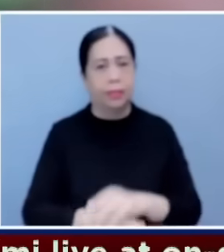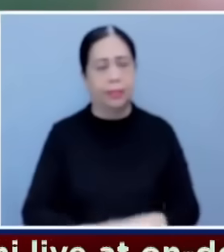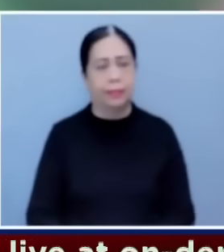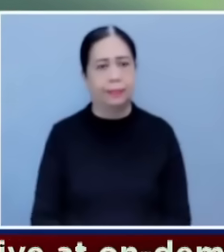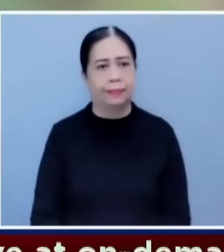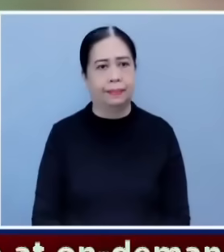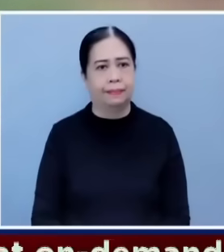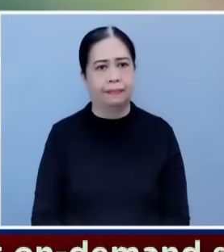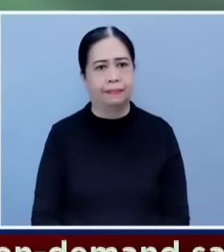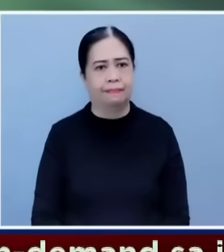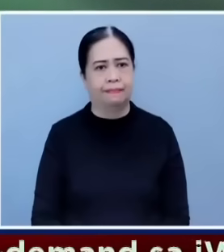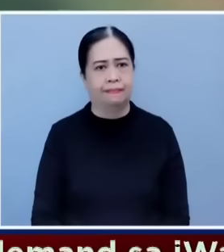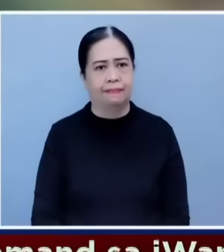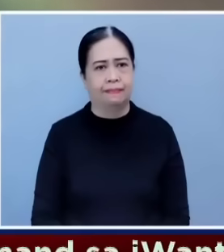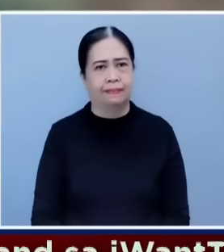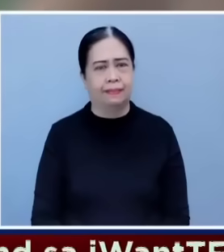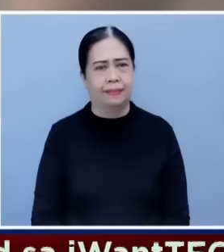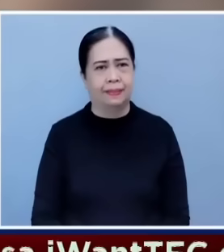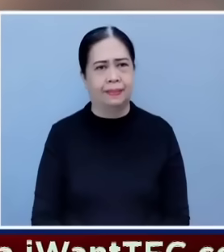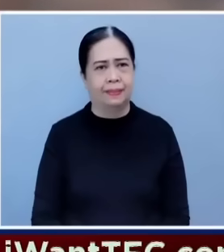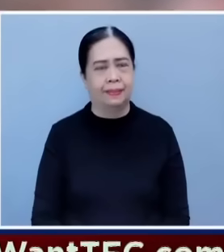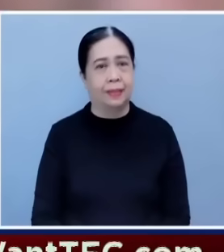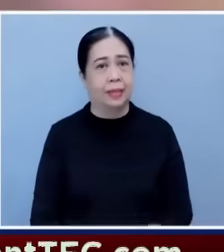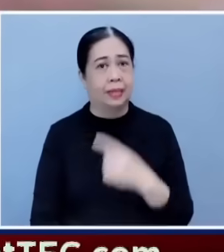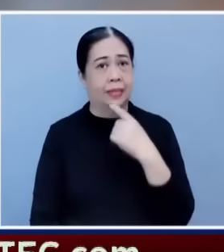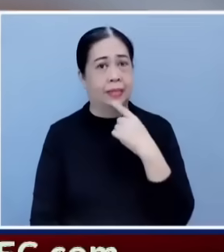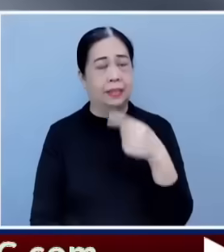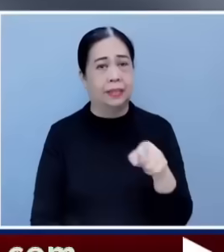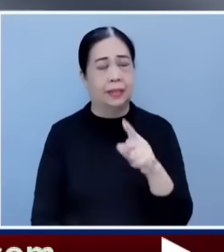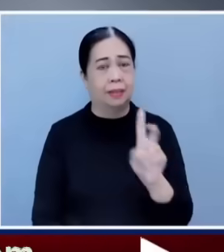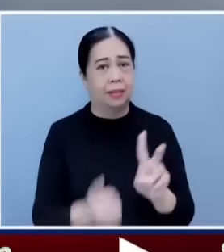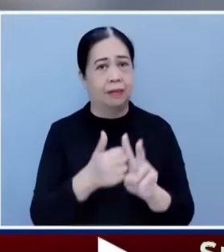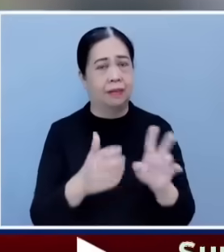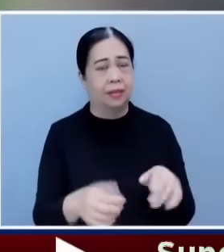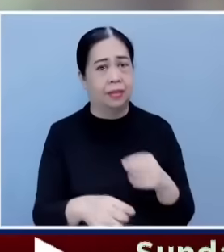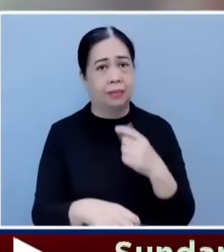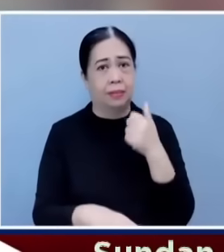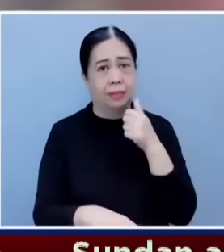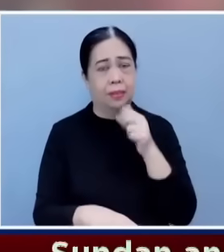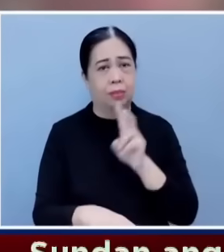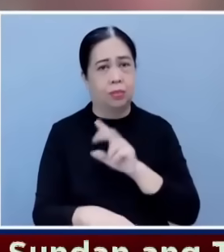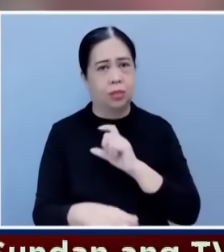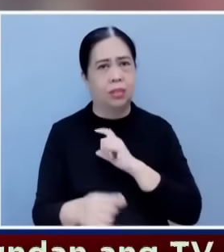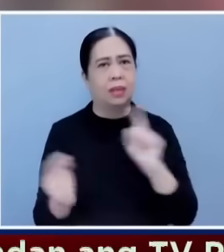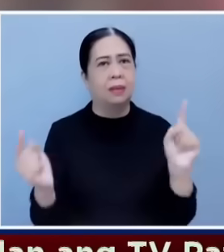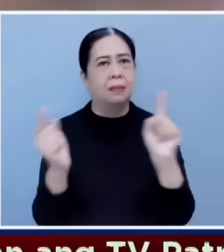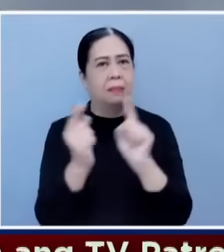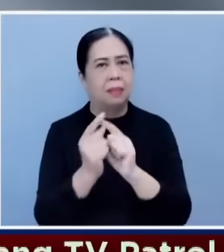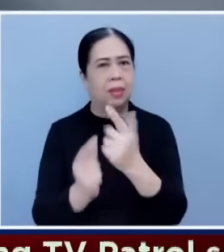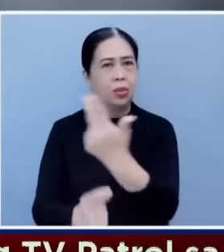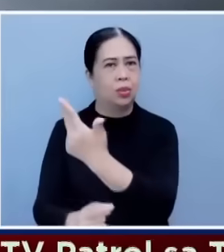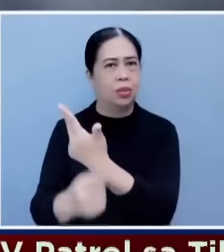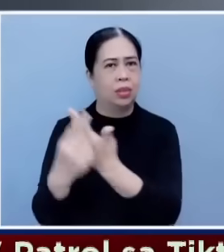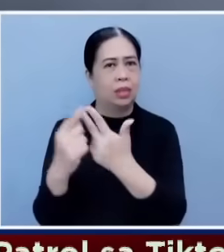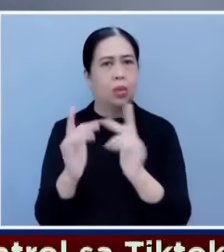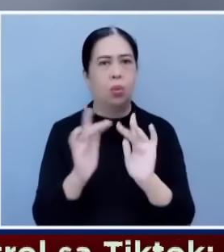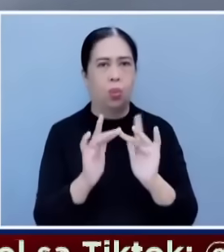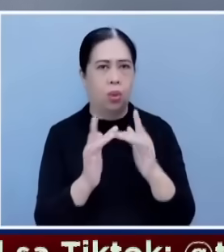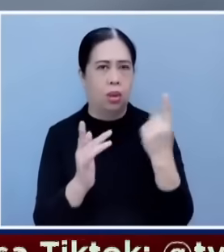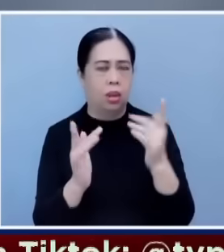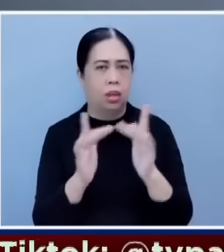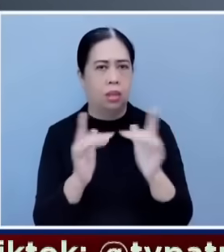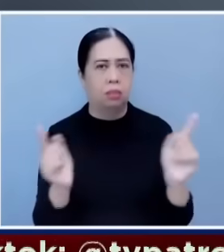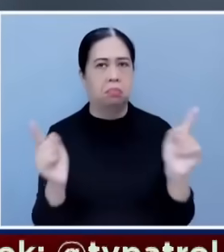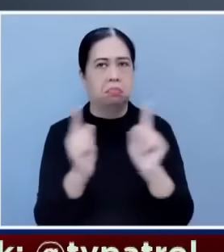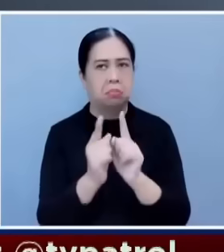Biktima na! Sinisisi mo pa! Ayon sa pahayag ng mga biktima sa pulis, nakilala nila ang tatlong lalaki online. Nagkakilala